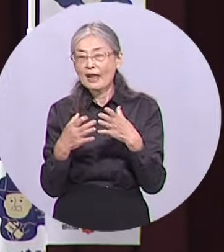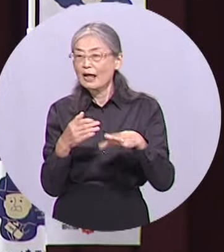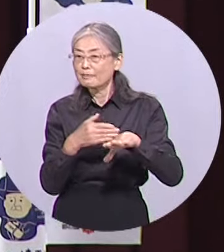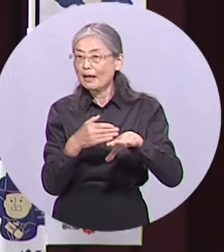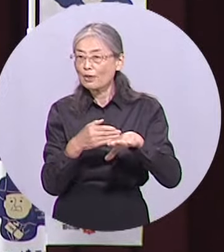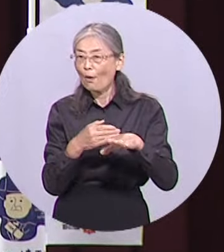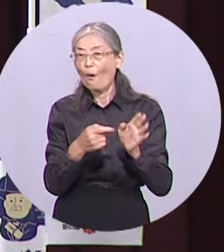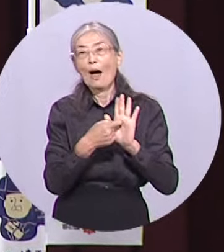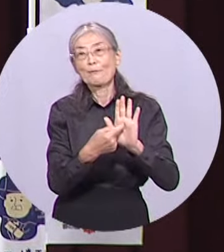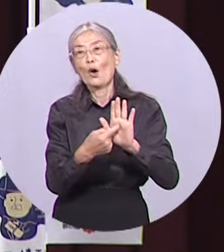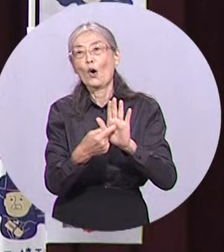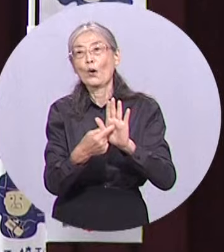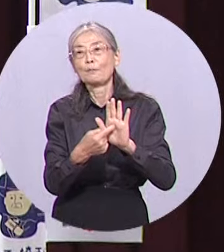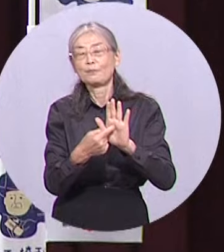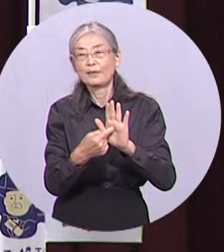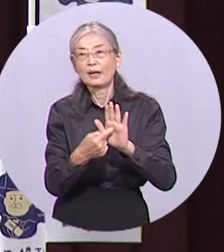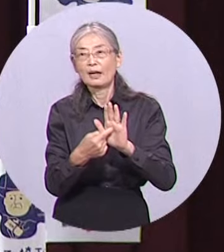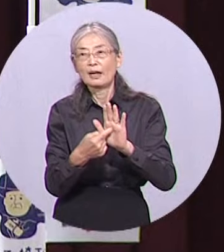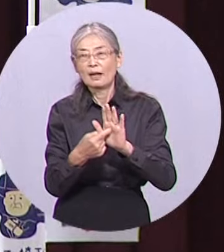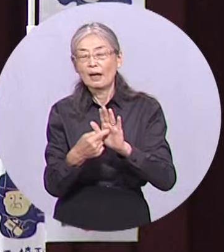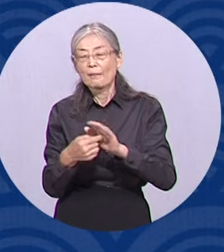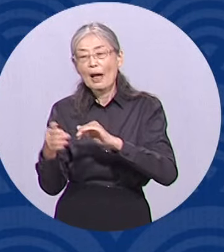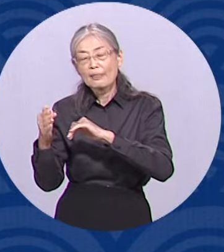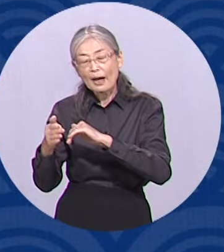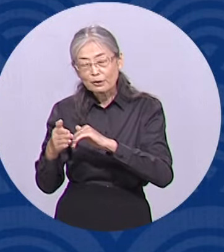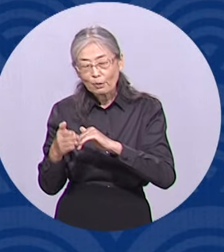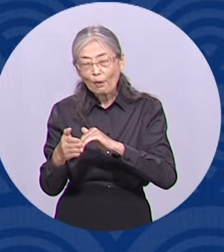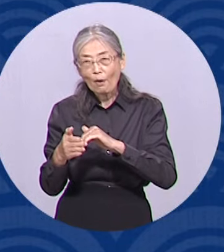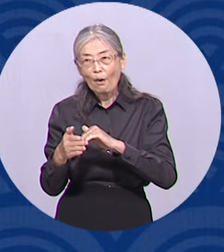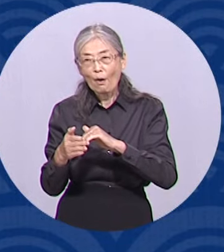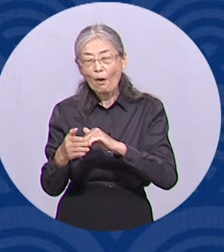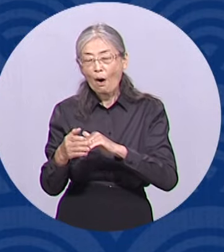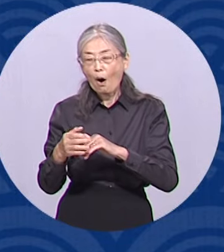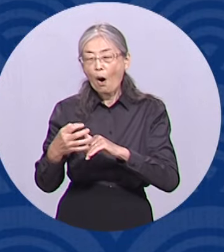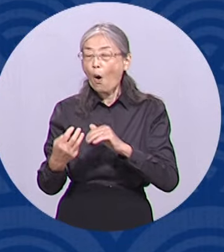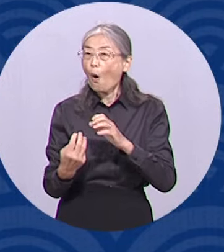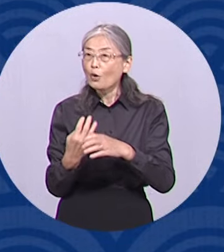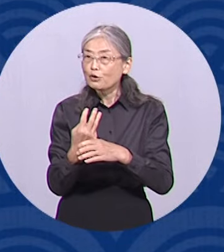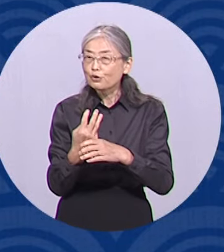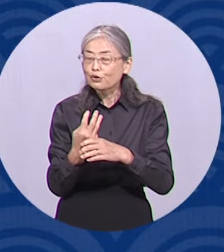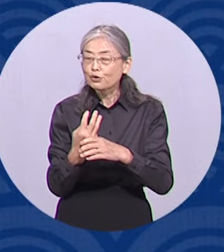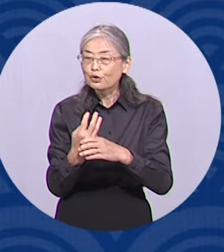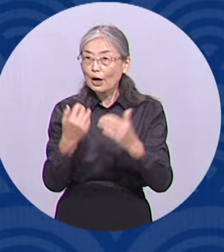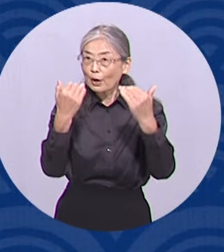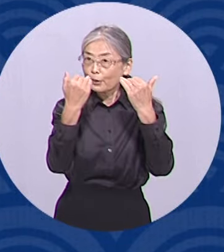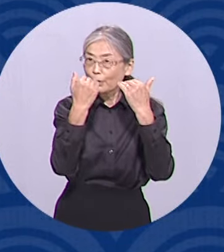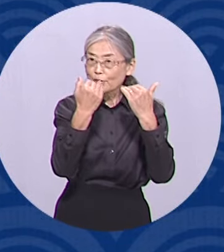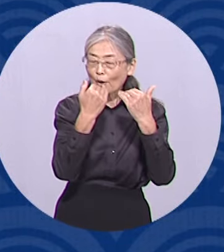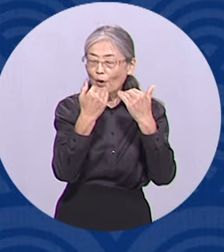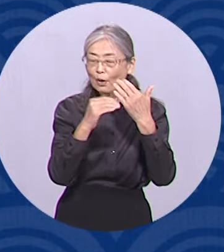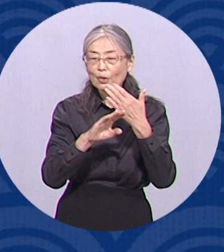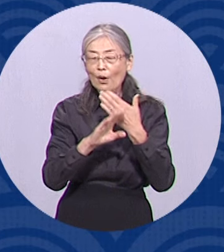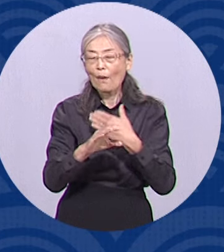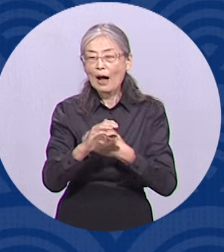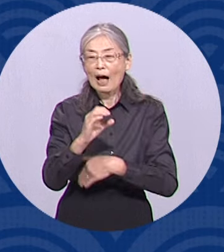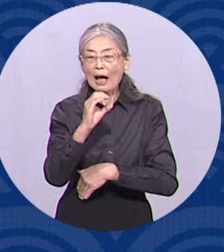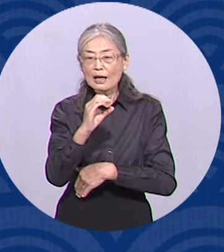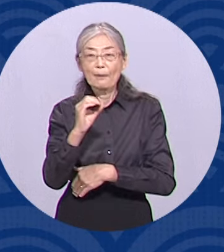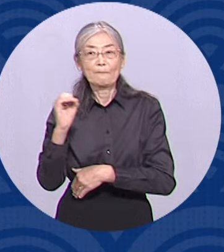を発表して、これまでのお台所、それからお湯、空調に加えて脱炭素、